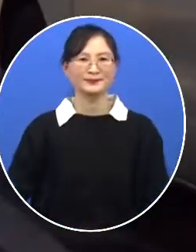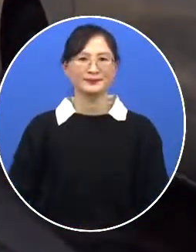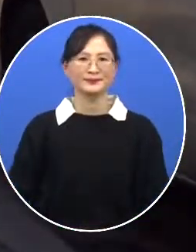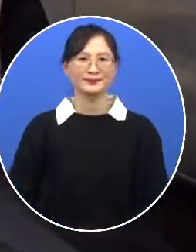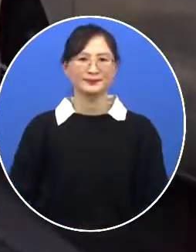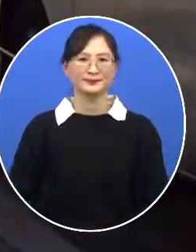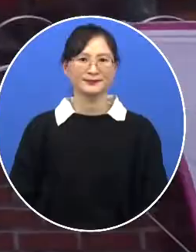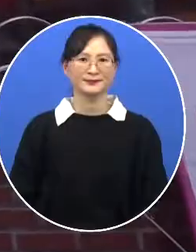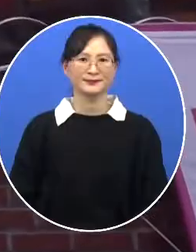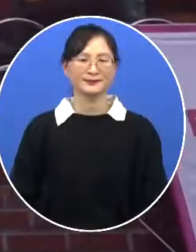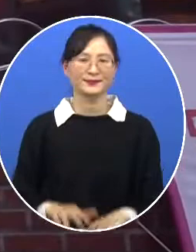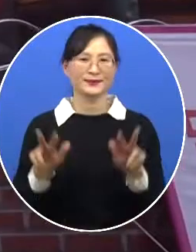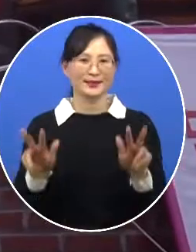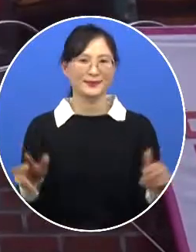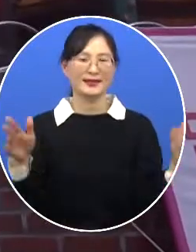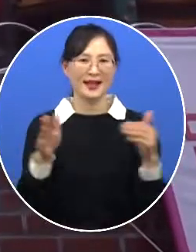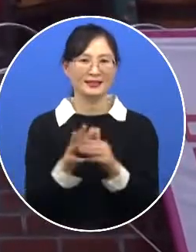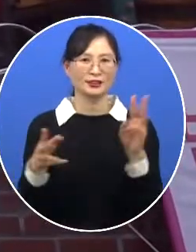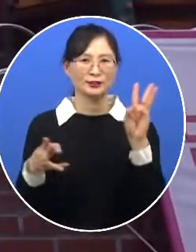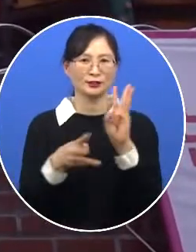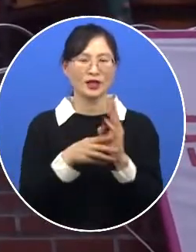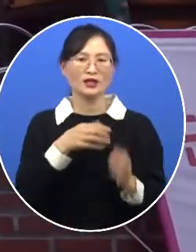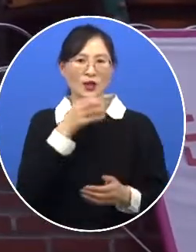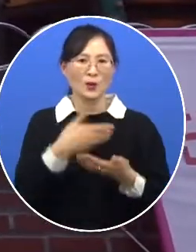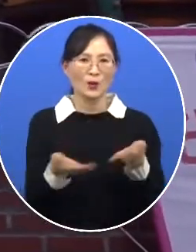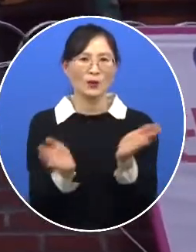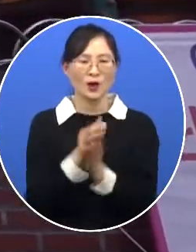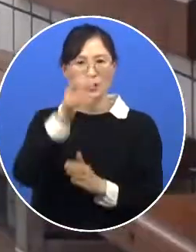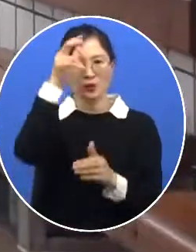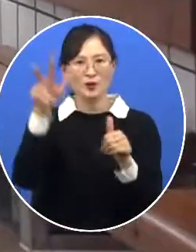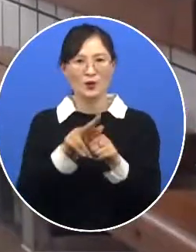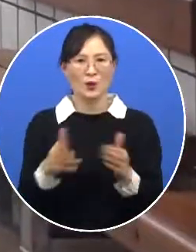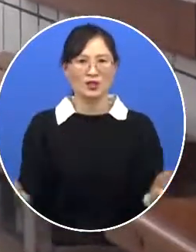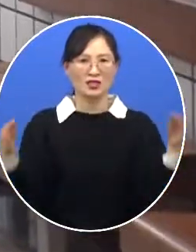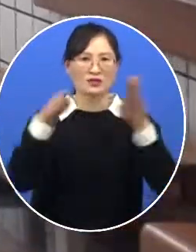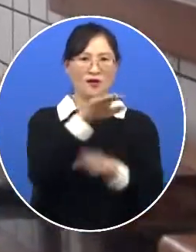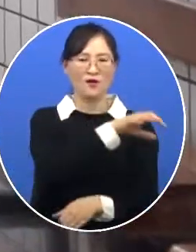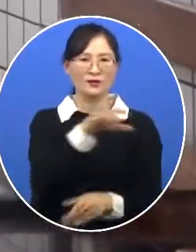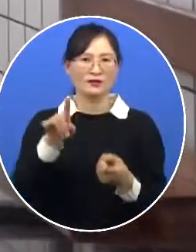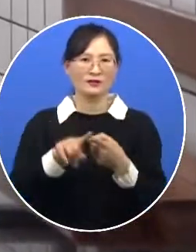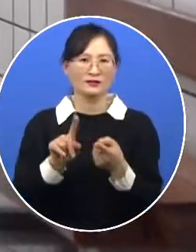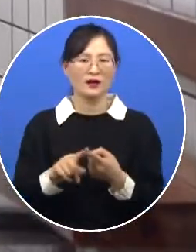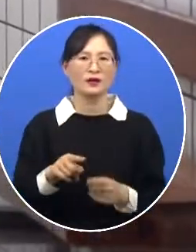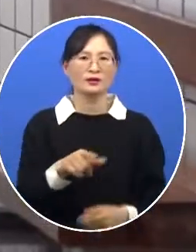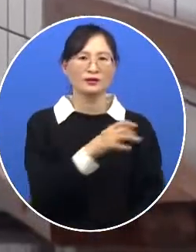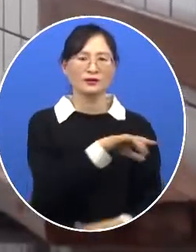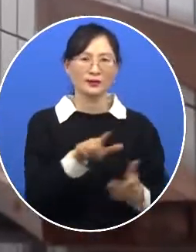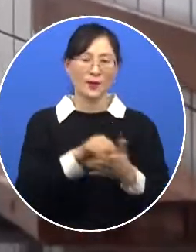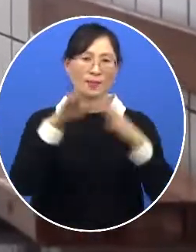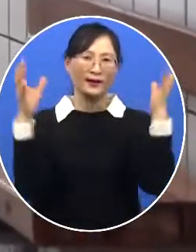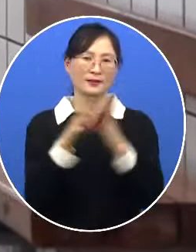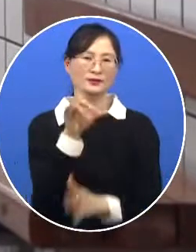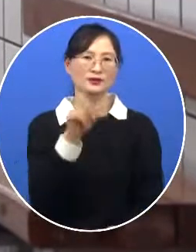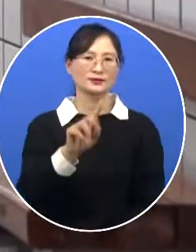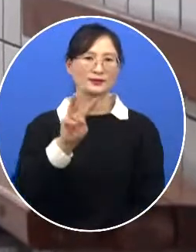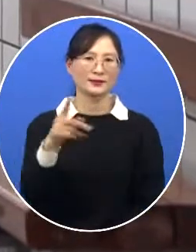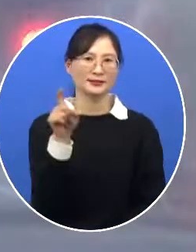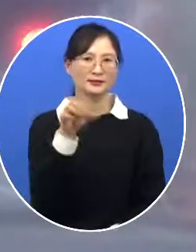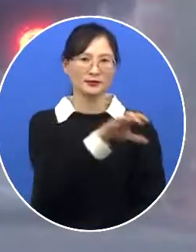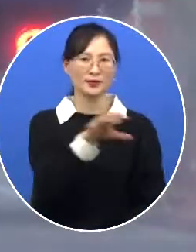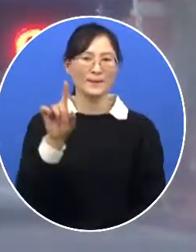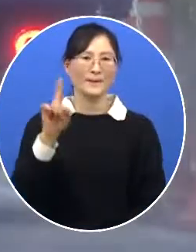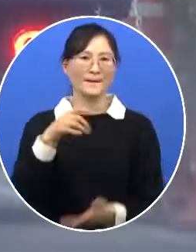펼쳤습니다. 지금까지 중랑구는 경로당과 종교시설 등 관내 주요 시설 총